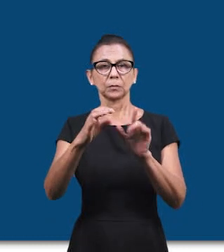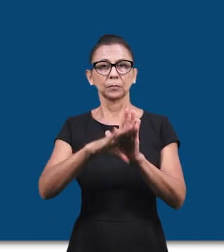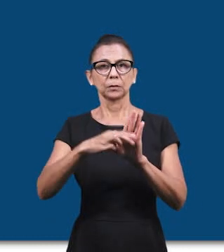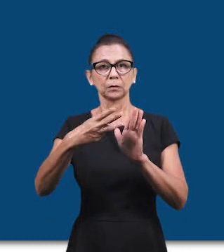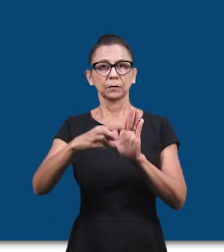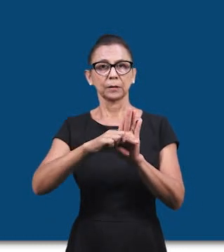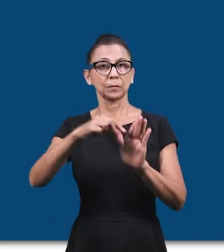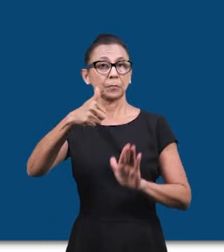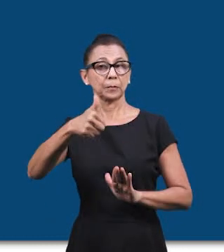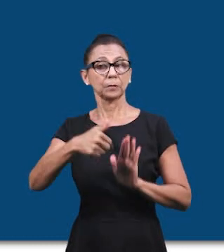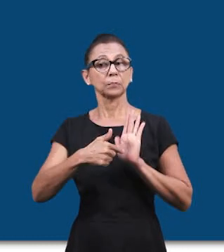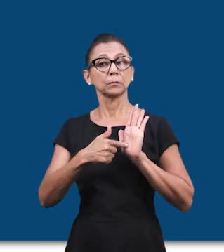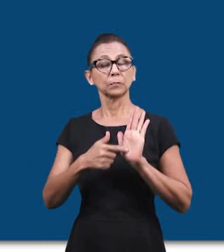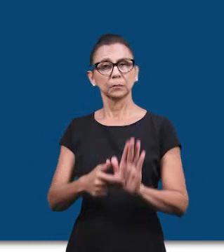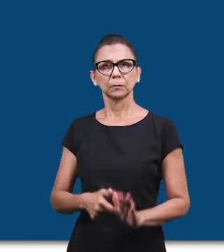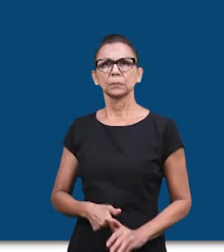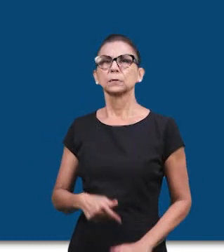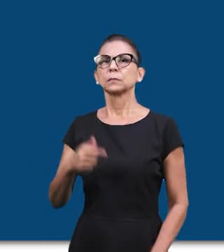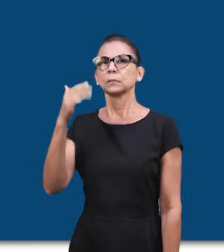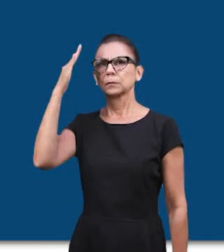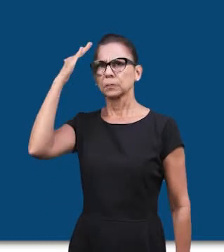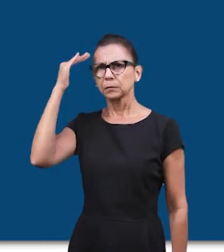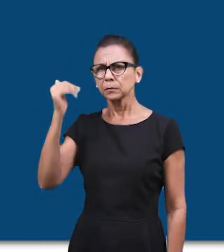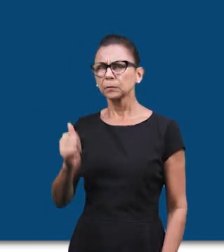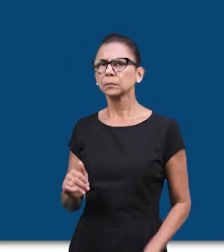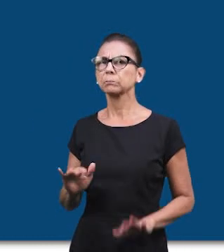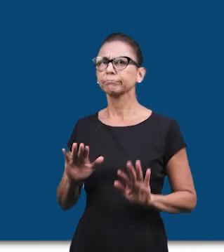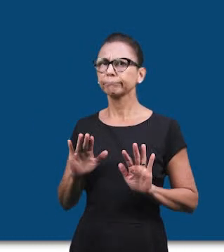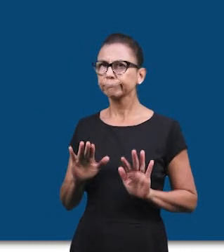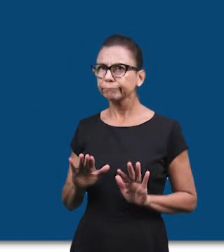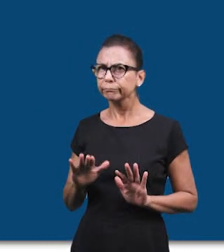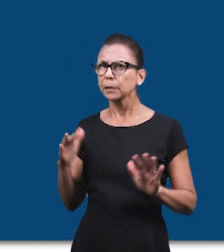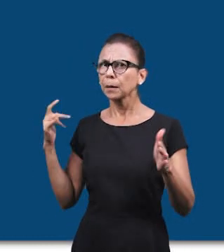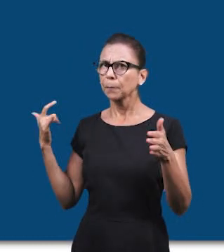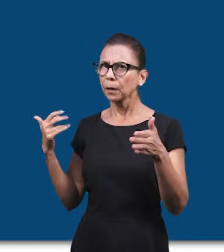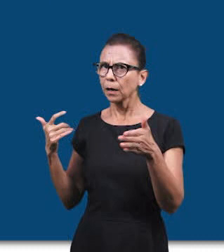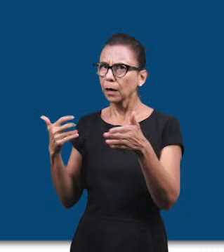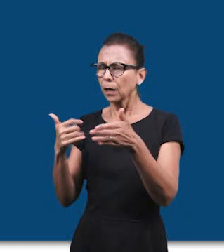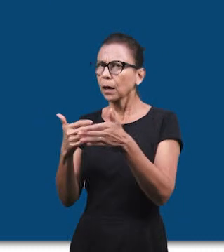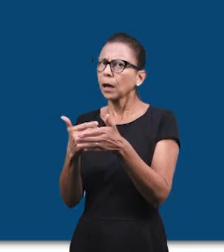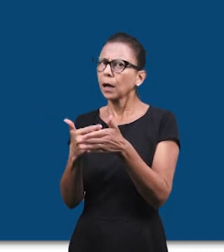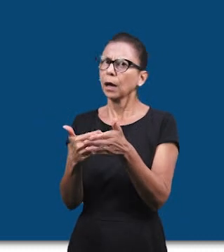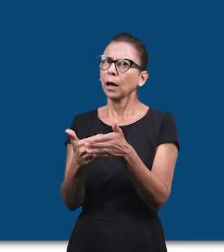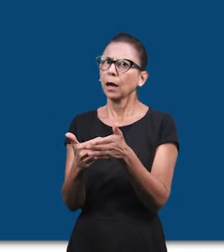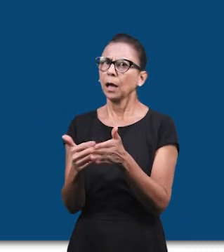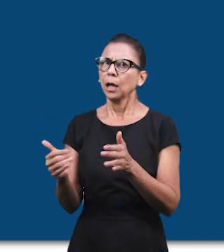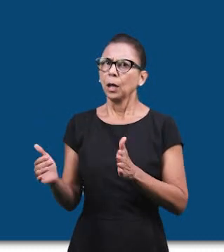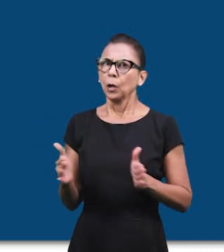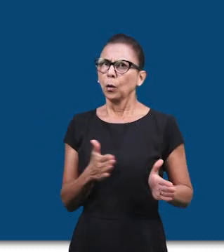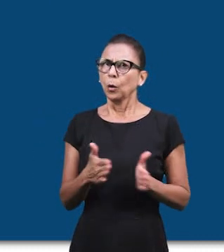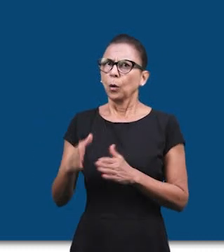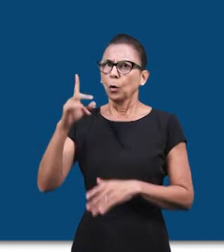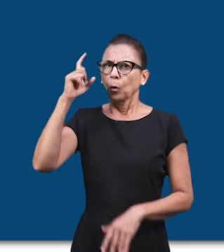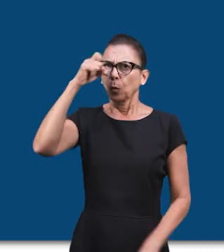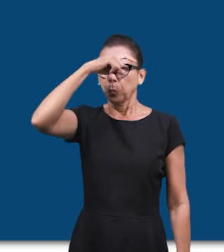пророческий как написано во 2 послании тимофею 3 главе первом стихия знай же что последние дни